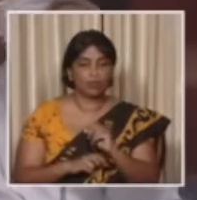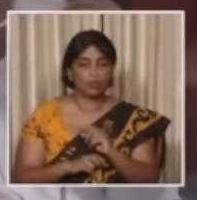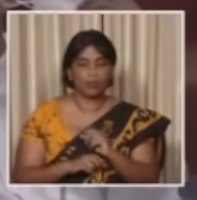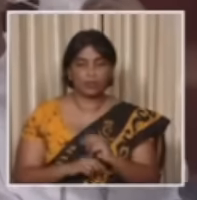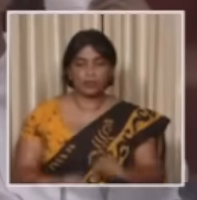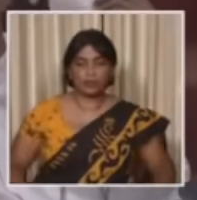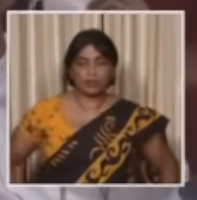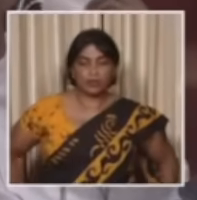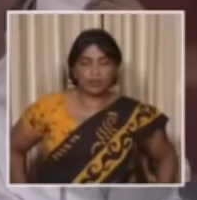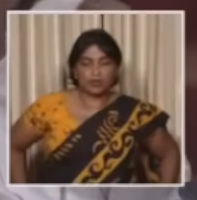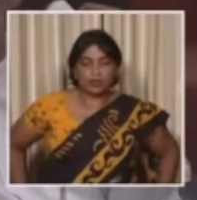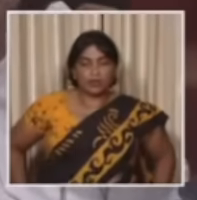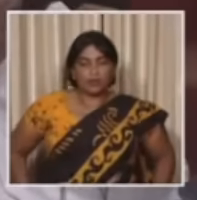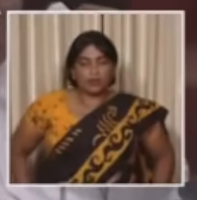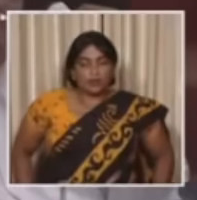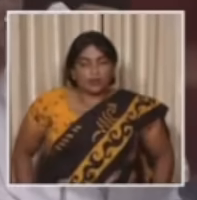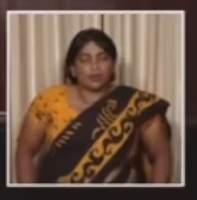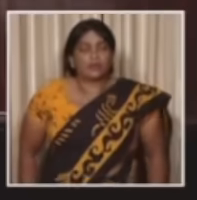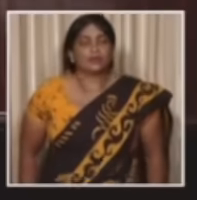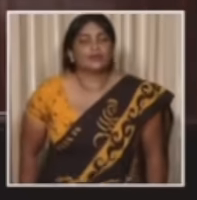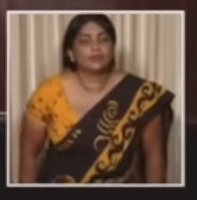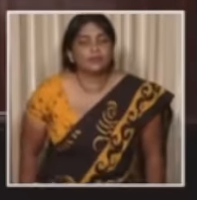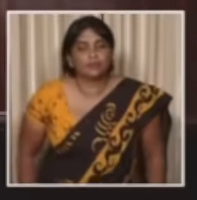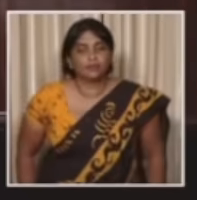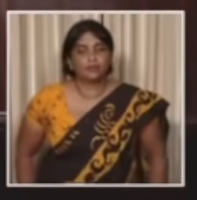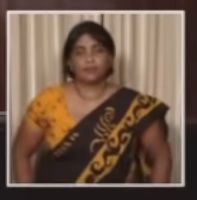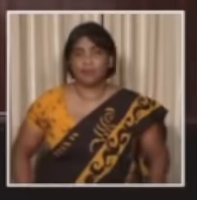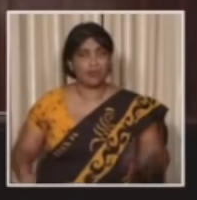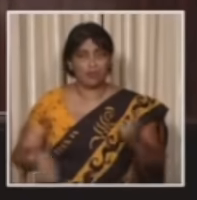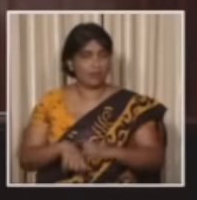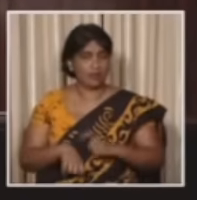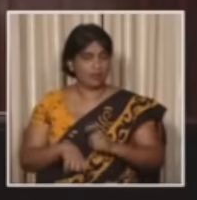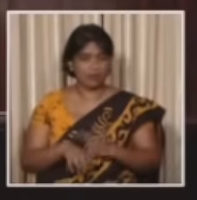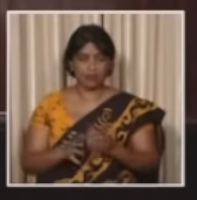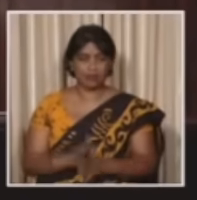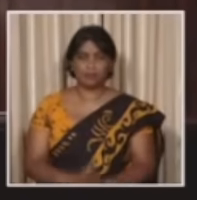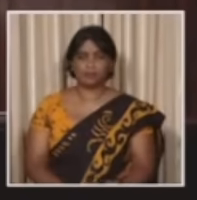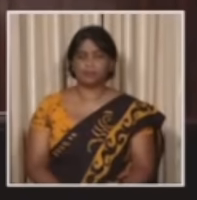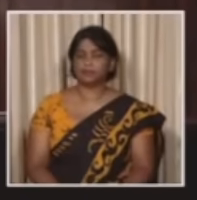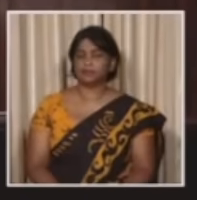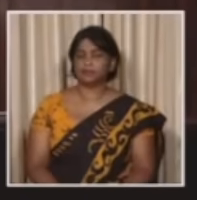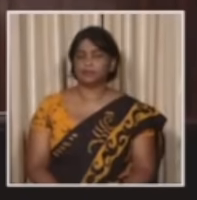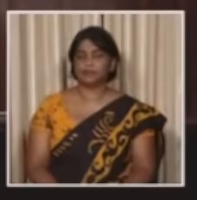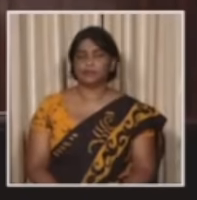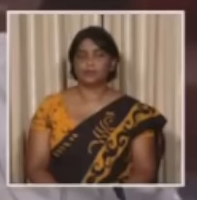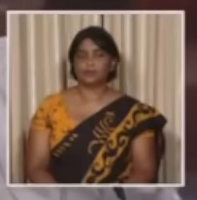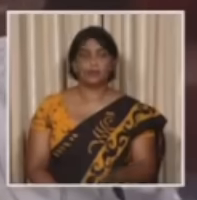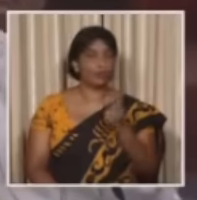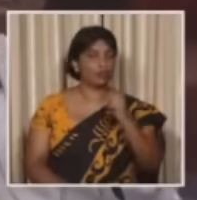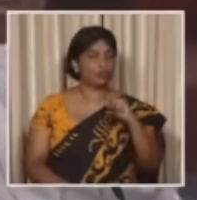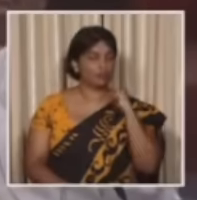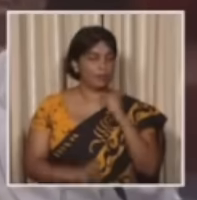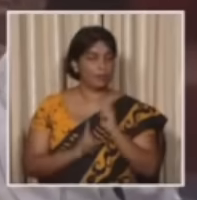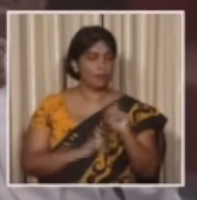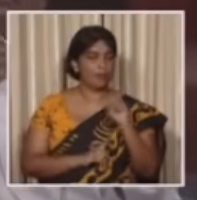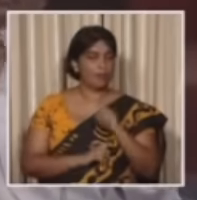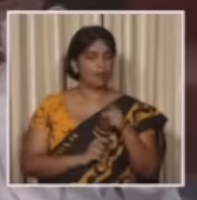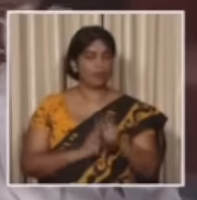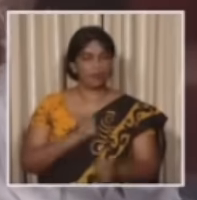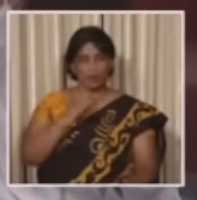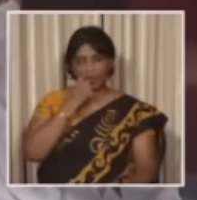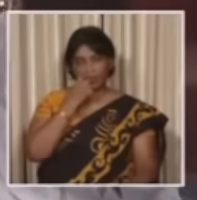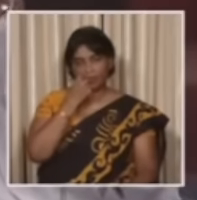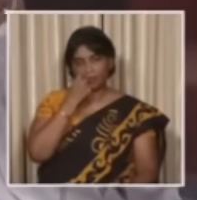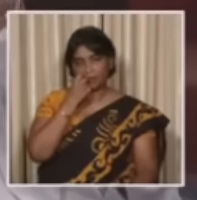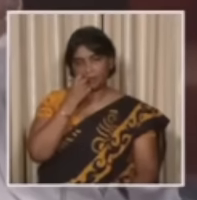ඉන්න ගරු කිරියල් මහත දැන් කාලය ගැන සැලකිලිමත් වෙන්න ඔබතුමා මේක වැදගත් මුදල් බලය දීලා පාර්ලිමේන්තුවට මේ ඔබතුමා නෙවෙයි